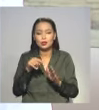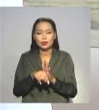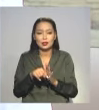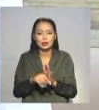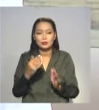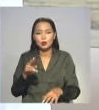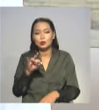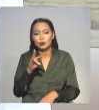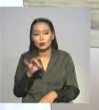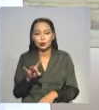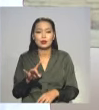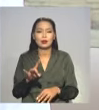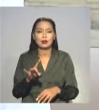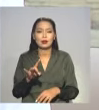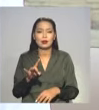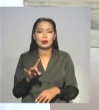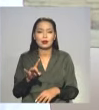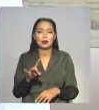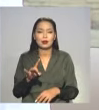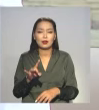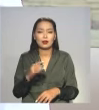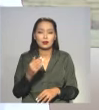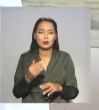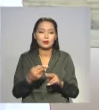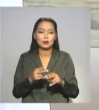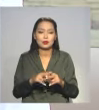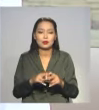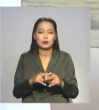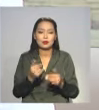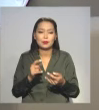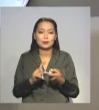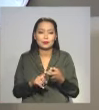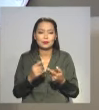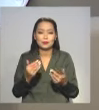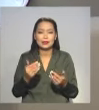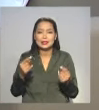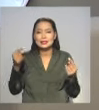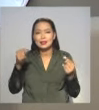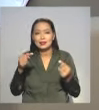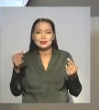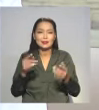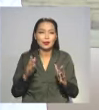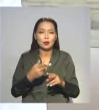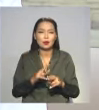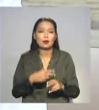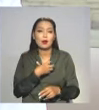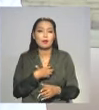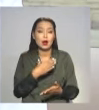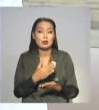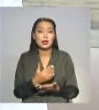ғана донор мен реципиенттің ашылы гистосовместимость, яғни тіндік сәйкестігін тексереміз. Ол ең